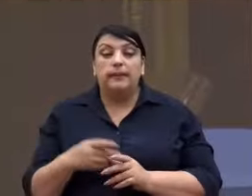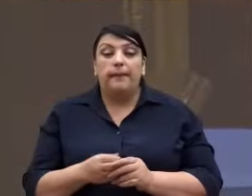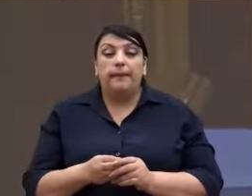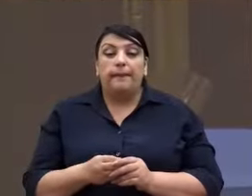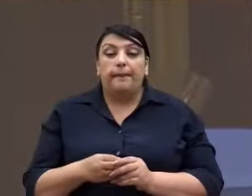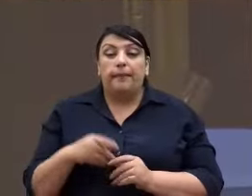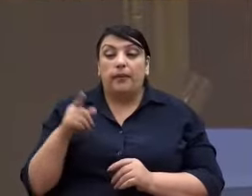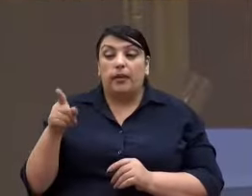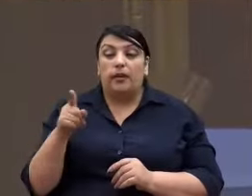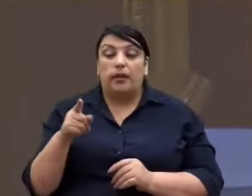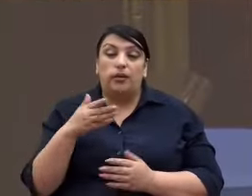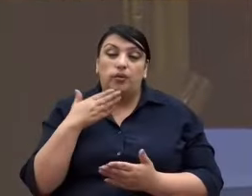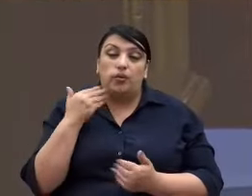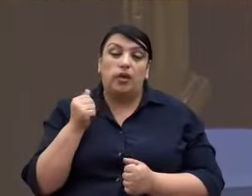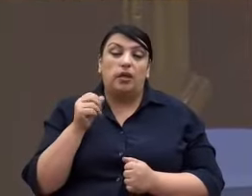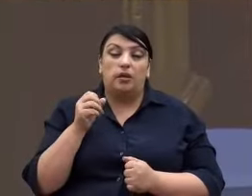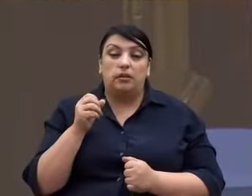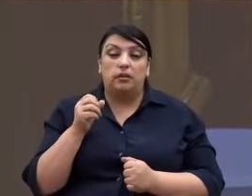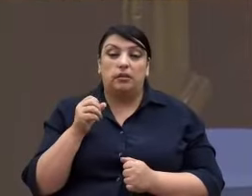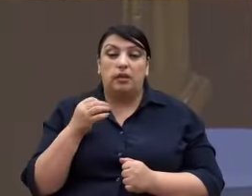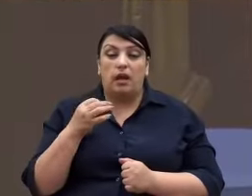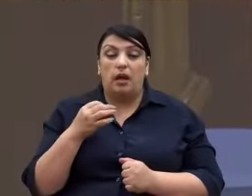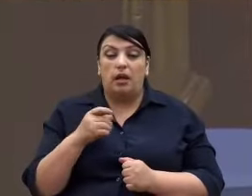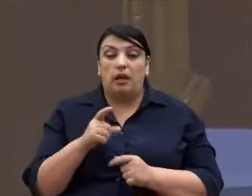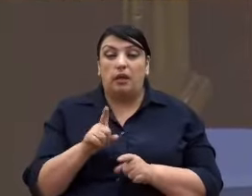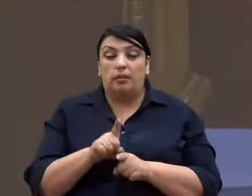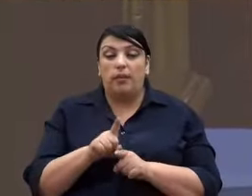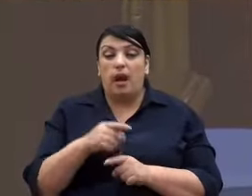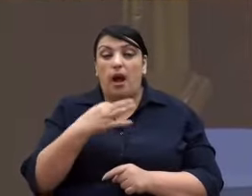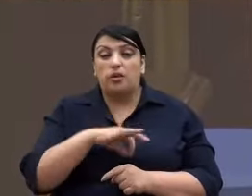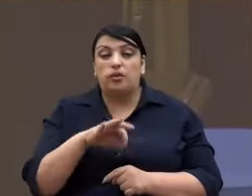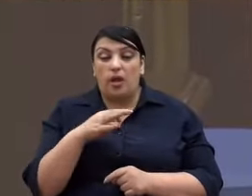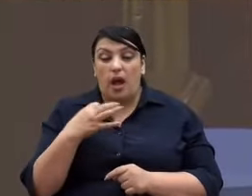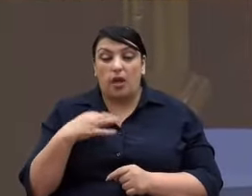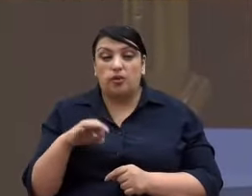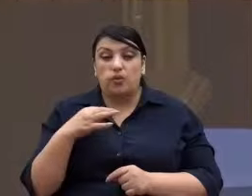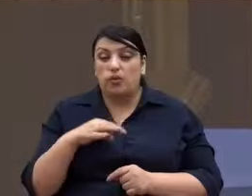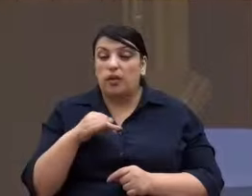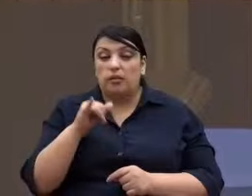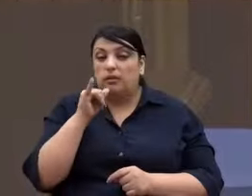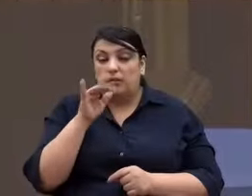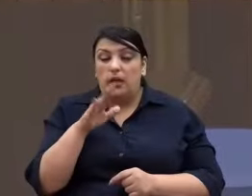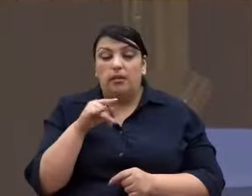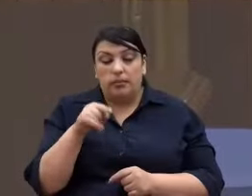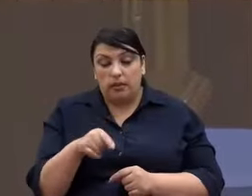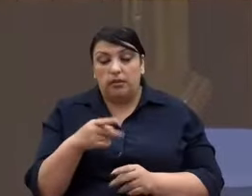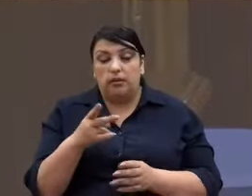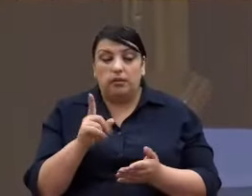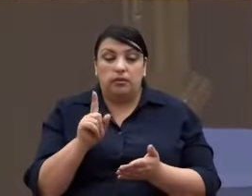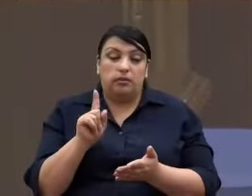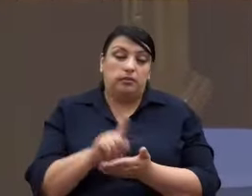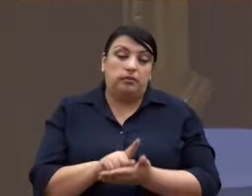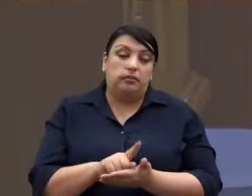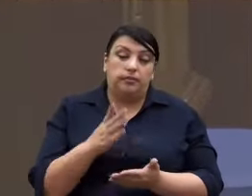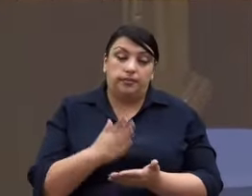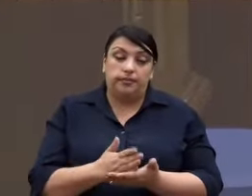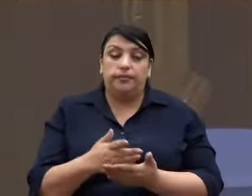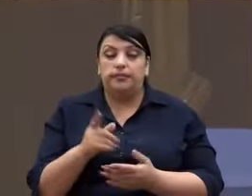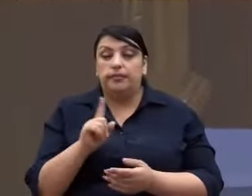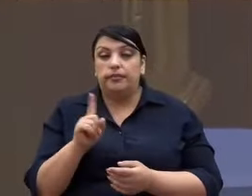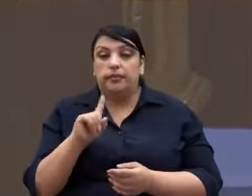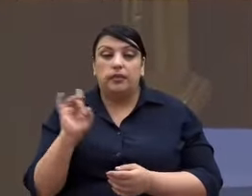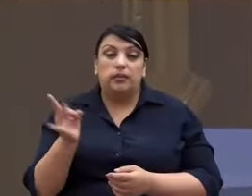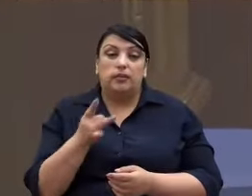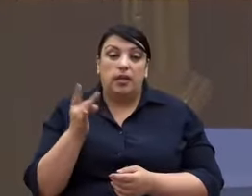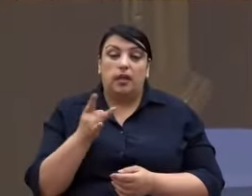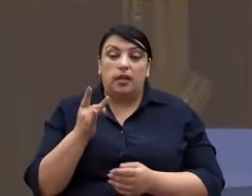արդյունքը չունենալ Հայաստանի եվրոինտեգրման ճանապարհին, բայց այստեղ լավ կողմ էլ կա, ես կարծում եմ ակնհայտ է մեր անմիջական